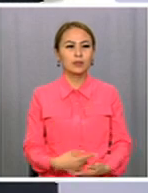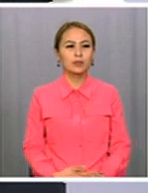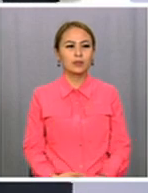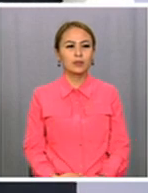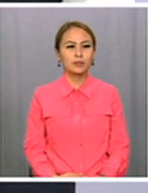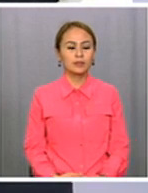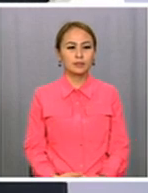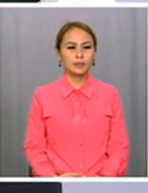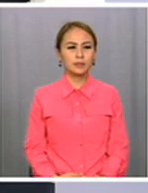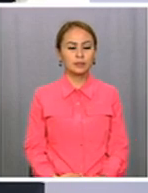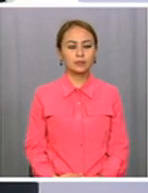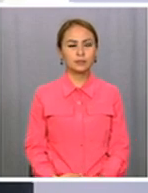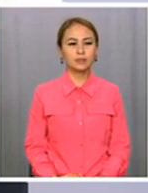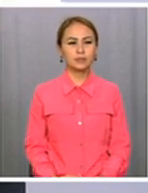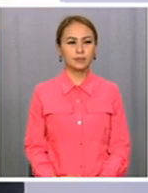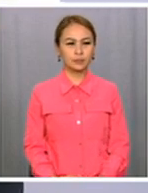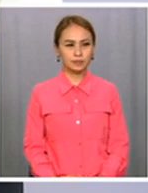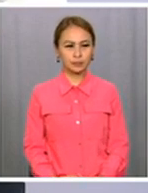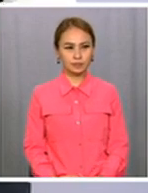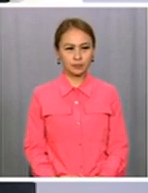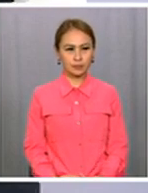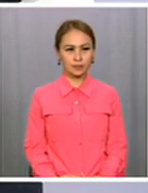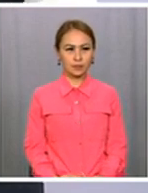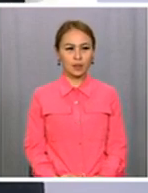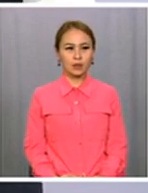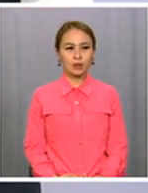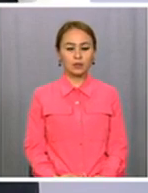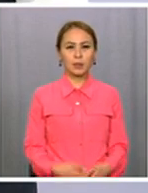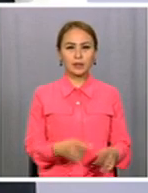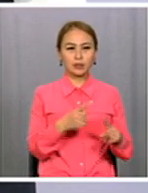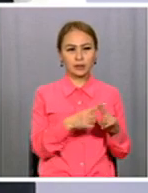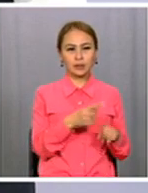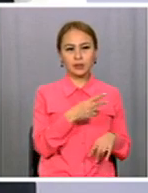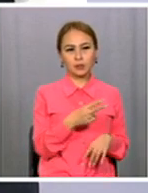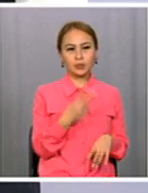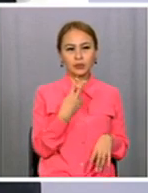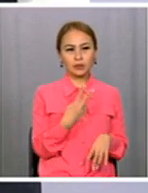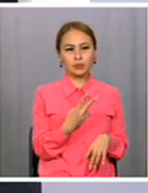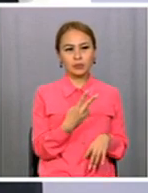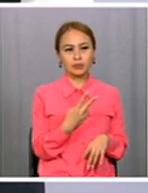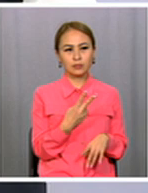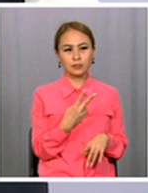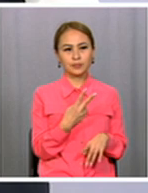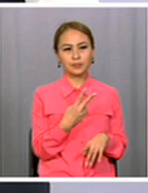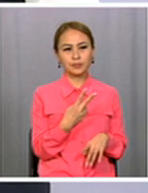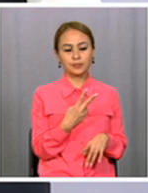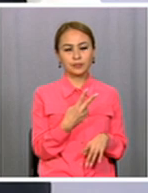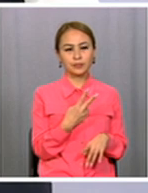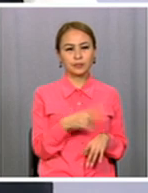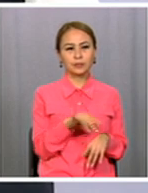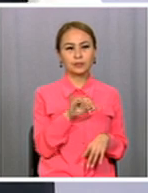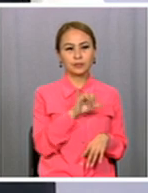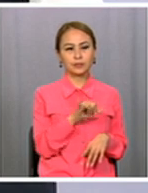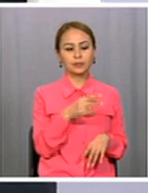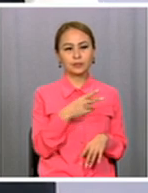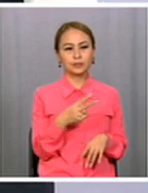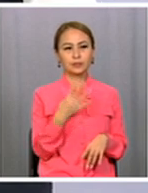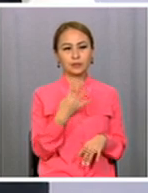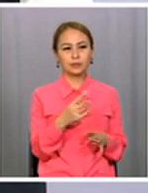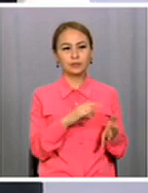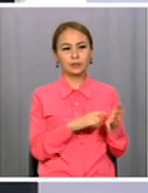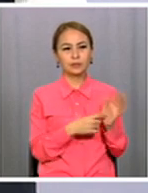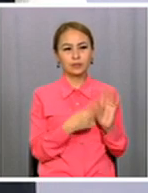4 көбейтілген X. Бұл жерде де X-тің мәні, яғни ол қабырғасының ұзындығы 2 болса, Y, яғни периметр 8